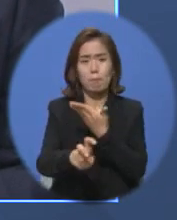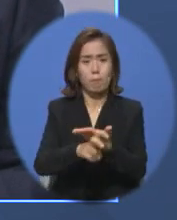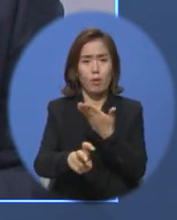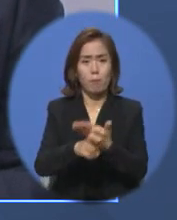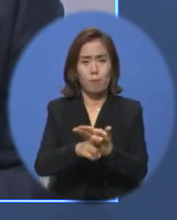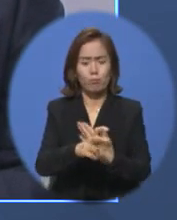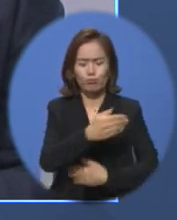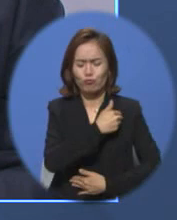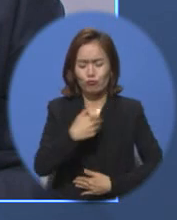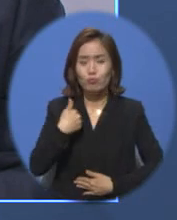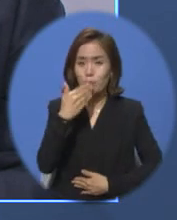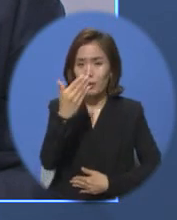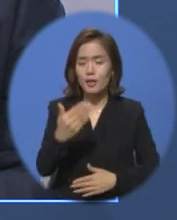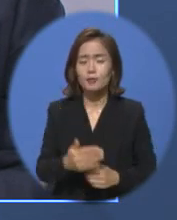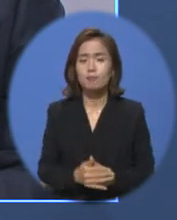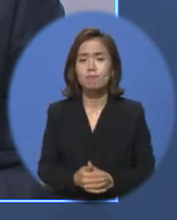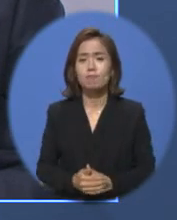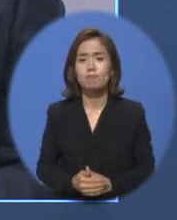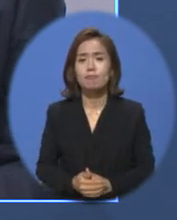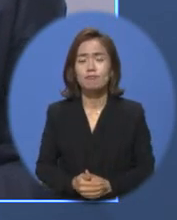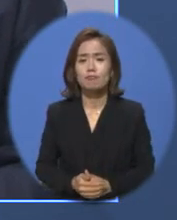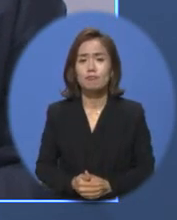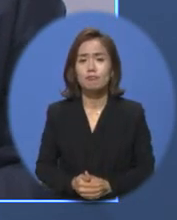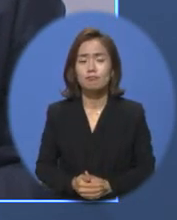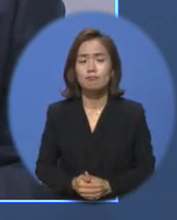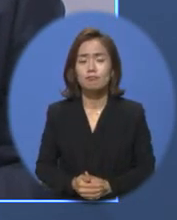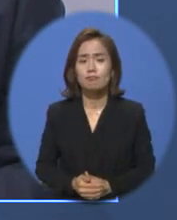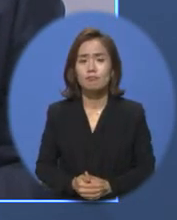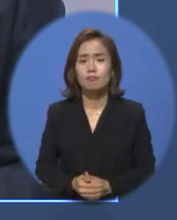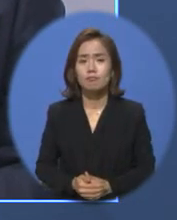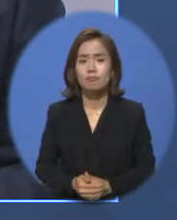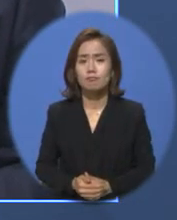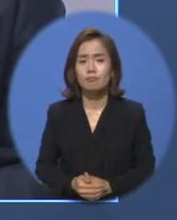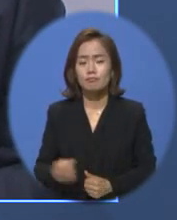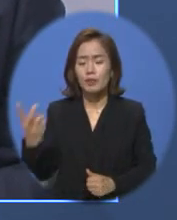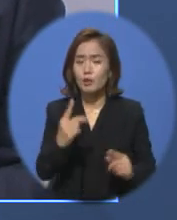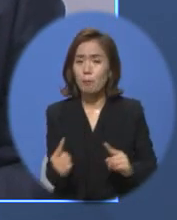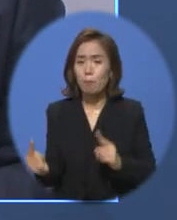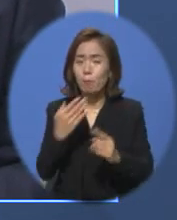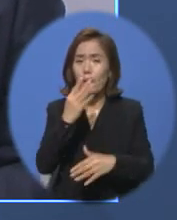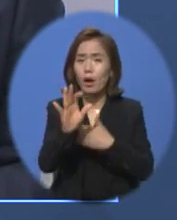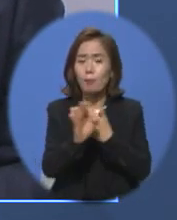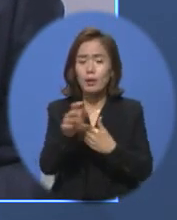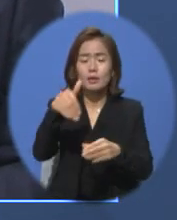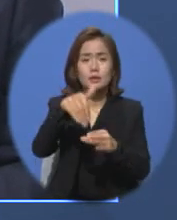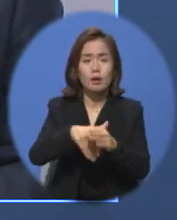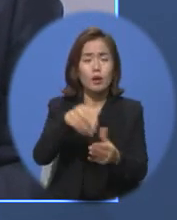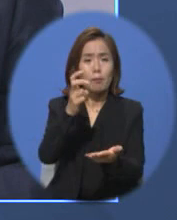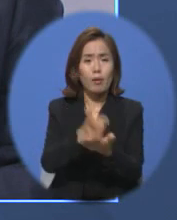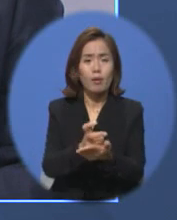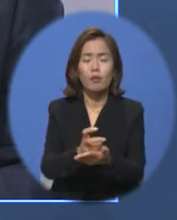기반한정당체제의근간을훼손하는충분한위헌적요소를가지고있다고봅니다 .따라서제가재선된다면,